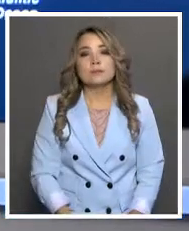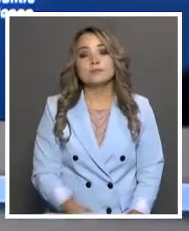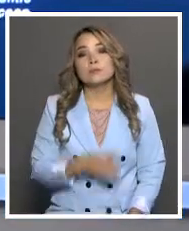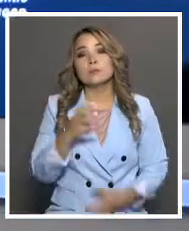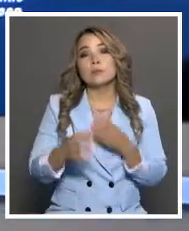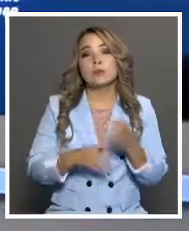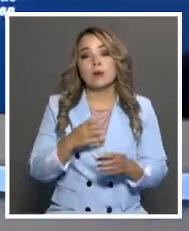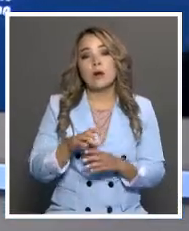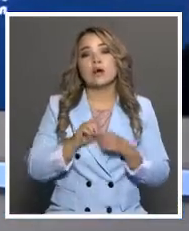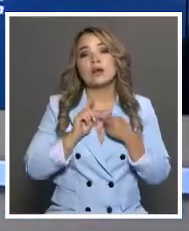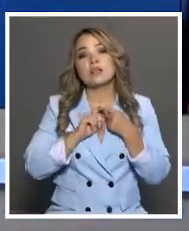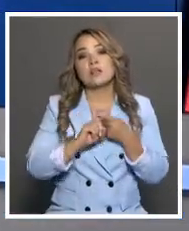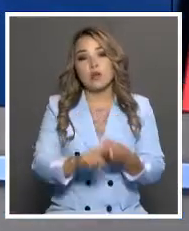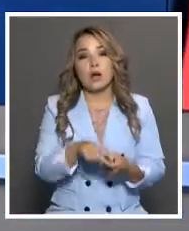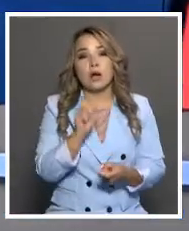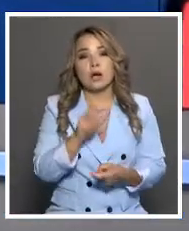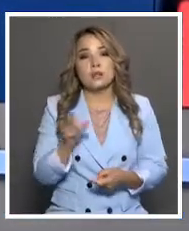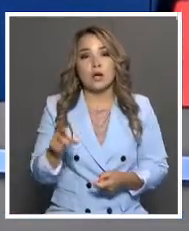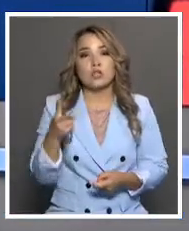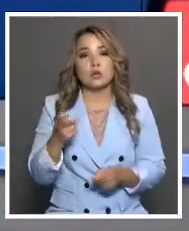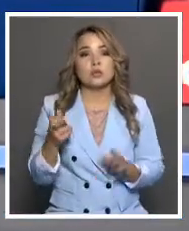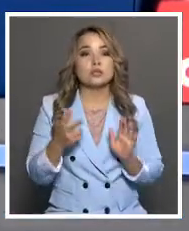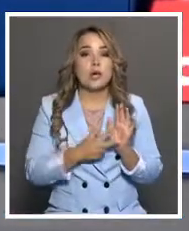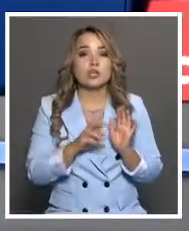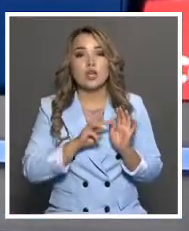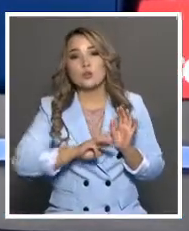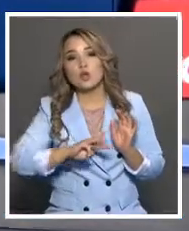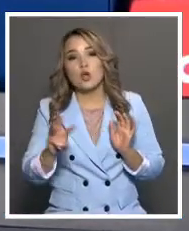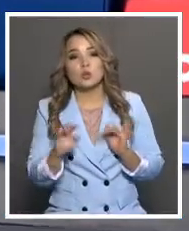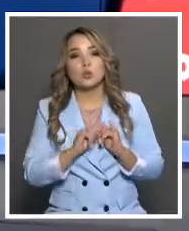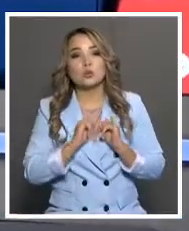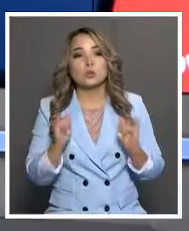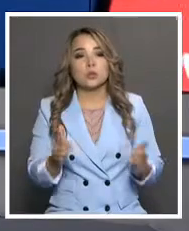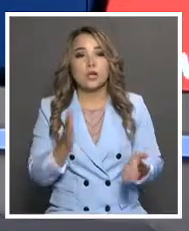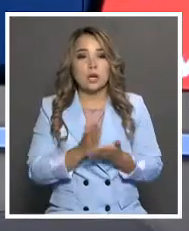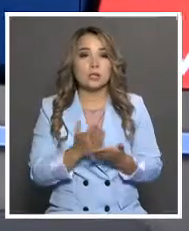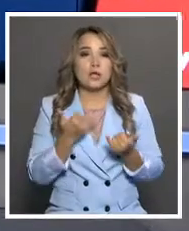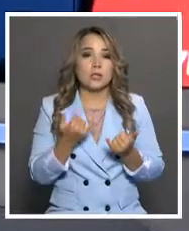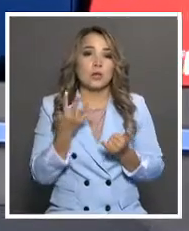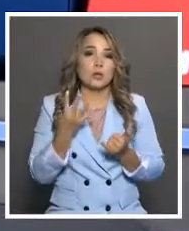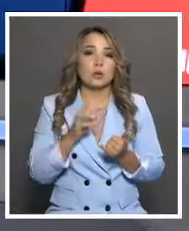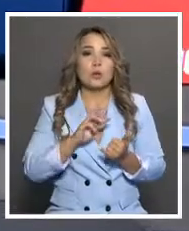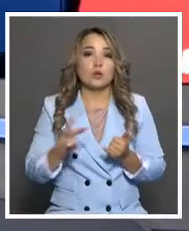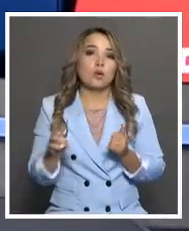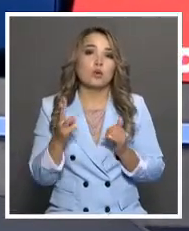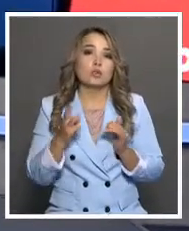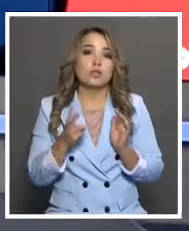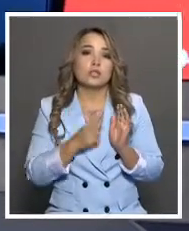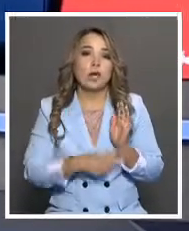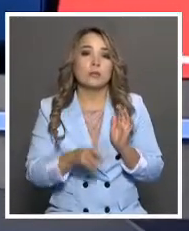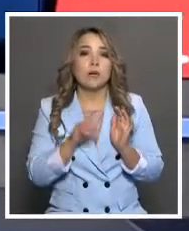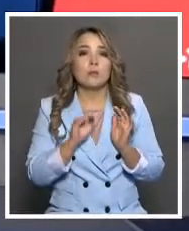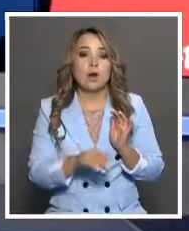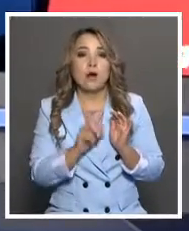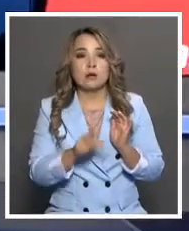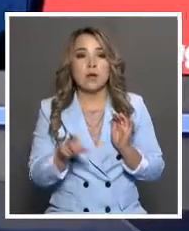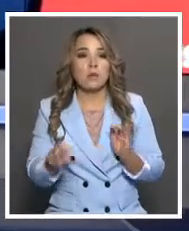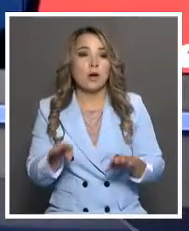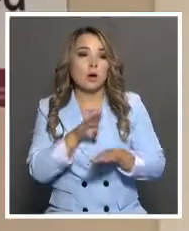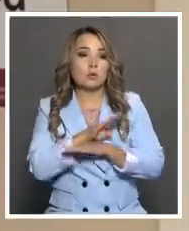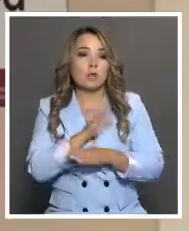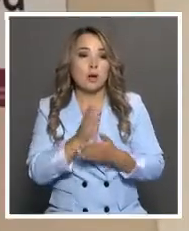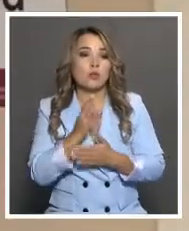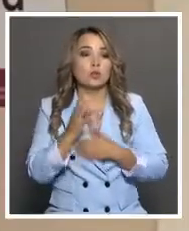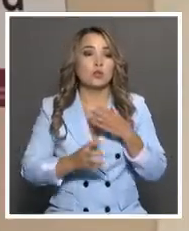Әлемде коронавирус жұқтырғандар саны 208 миллионға жақындап қалды. 4 миллион 370 мыңнан астам адам көз жұмды.